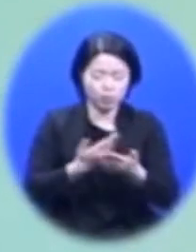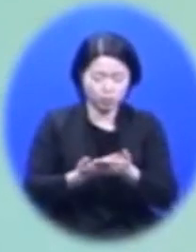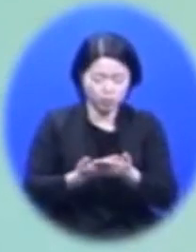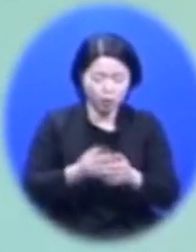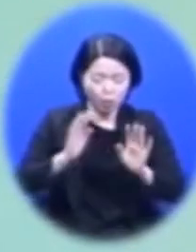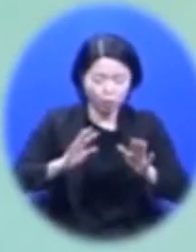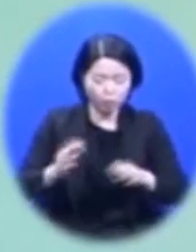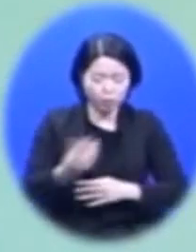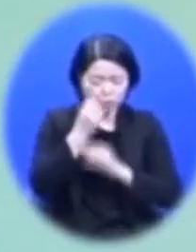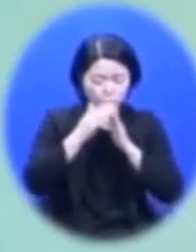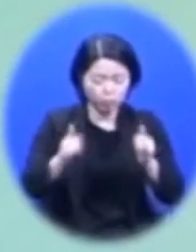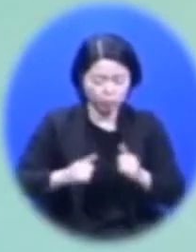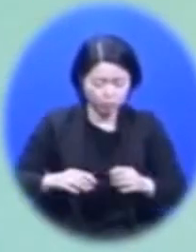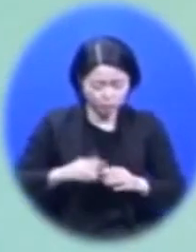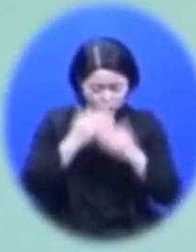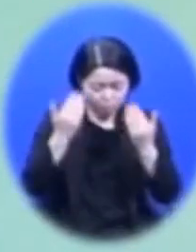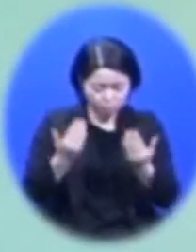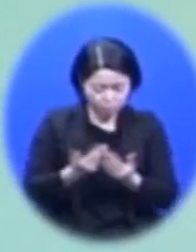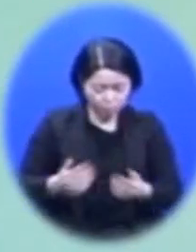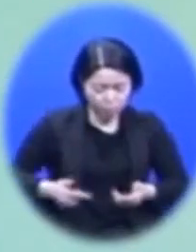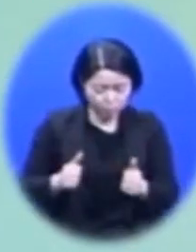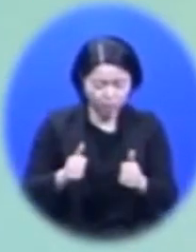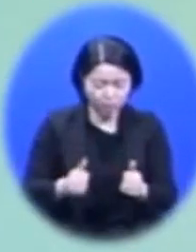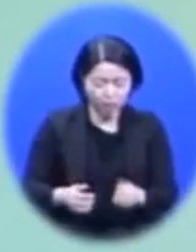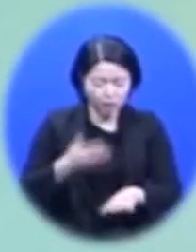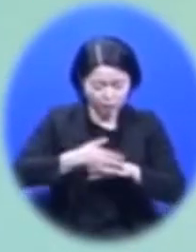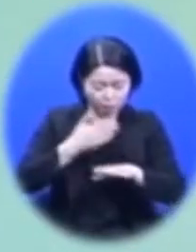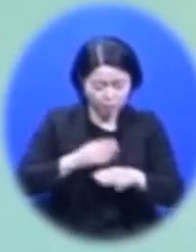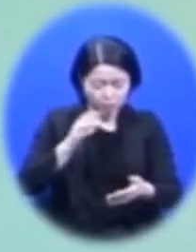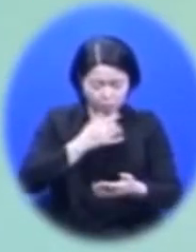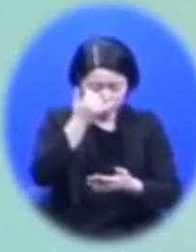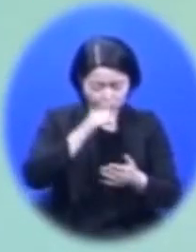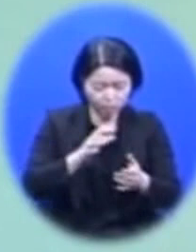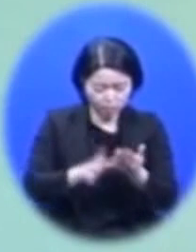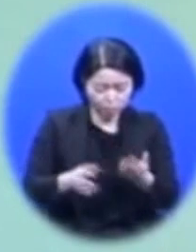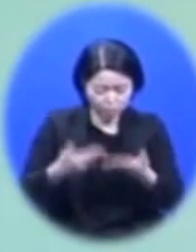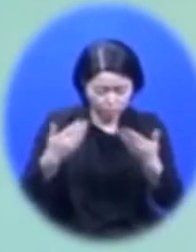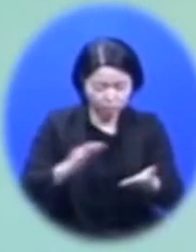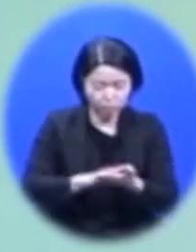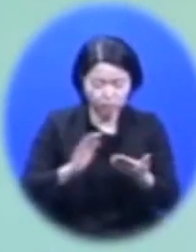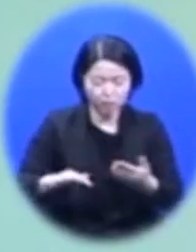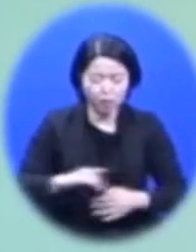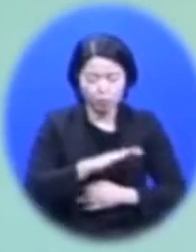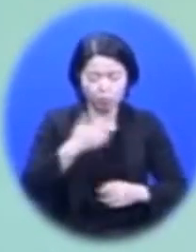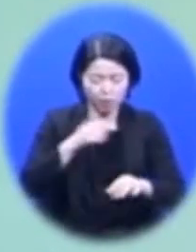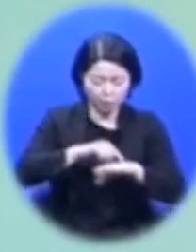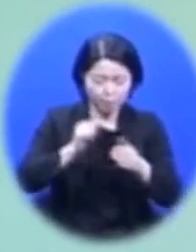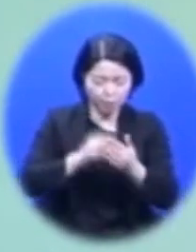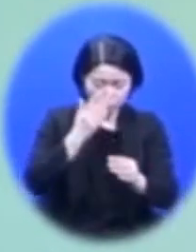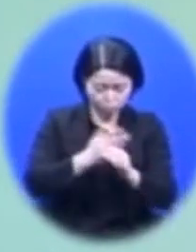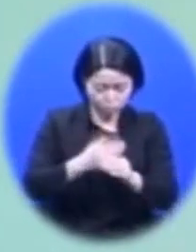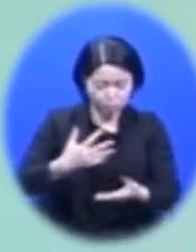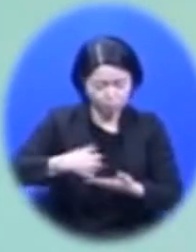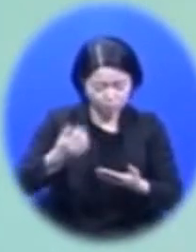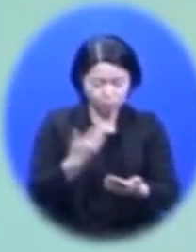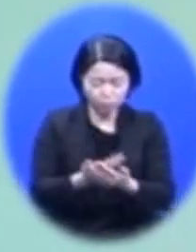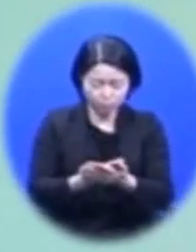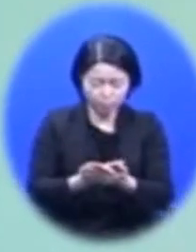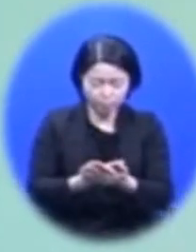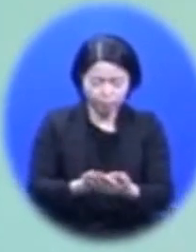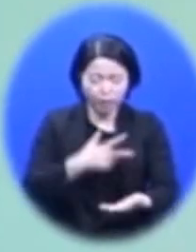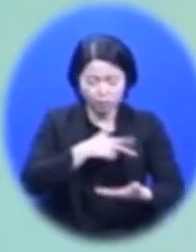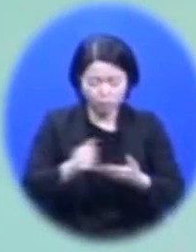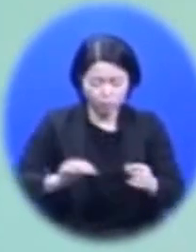오늘도 성도들이 전심으로 주님께 감사하며 예물을 드렸습니다. 우리의 마음 중심을 받으소서. 주님,